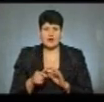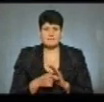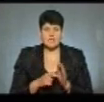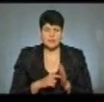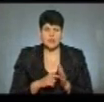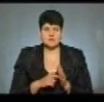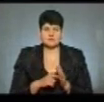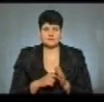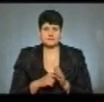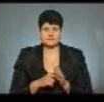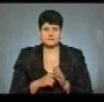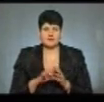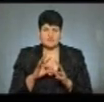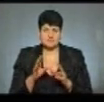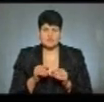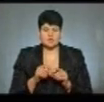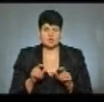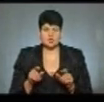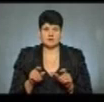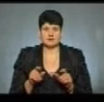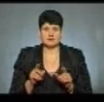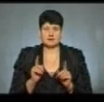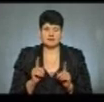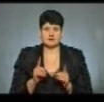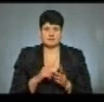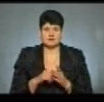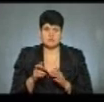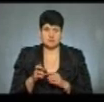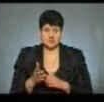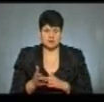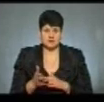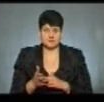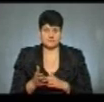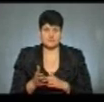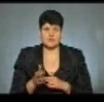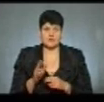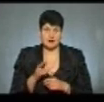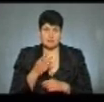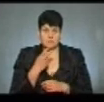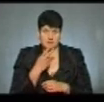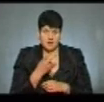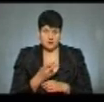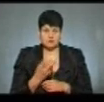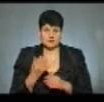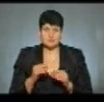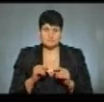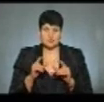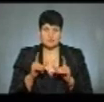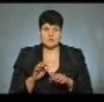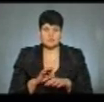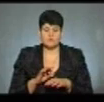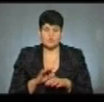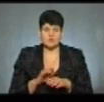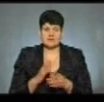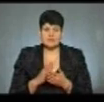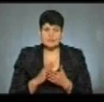класах, ну, загальноосвітніх шкіл, зокрема, навіть міста Бережани. Тобто, і як ми бачимо, ну, дещо зросла там захворюваність,